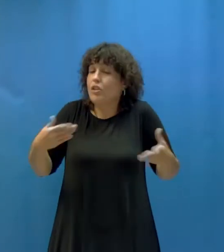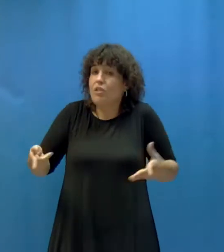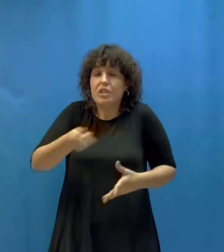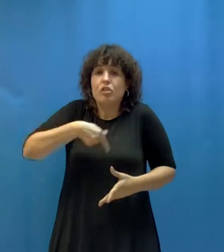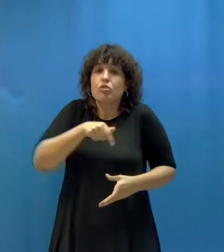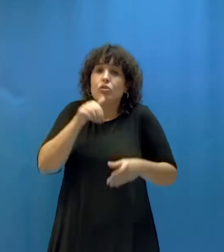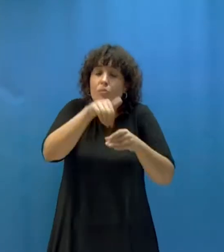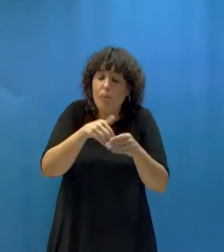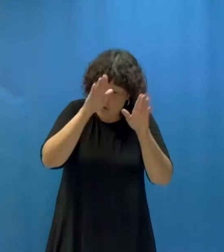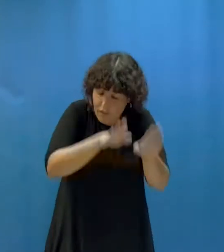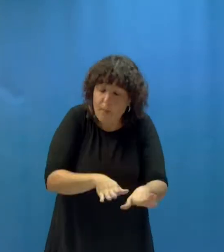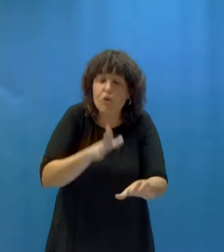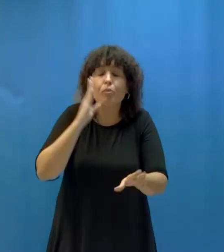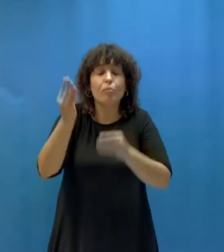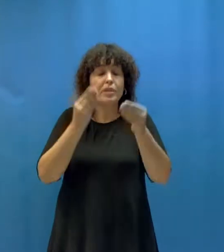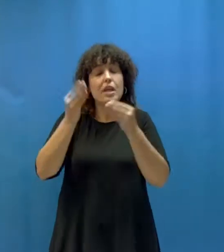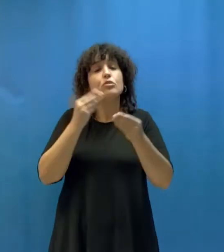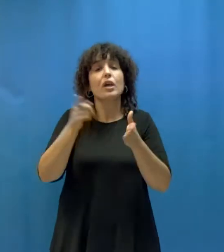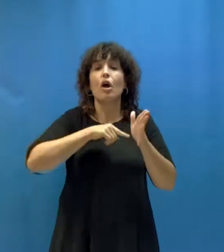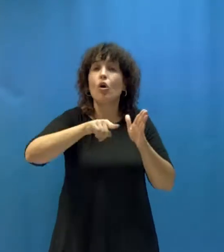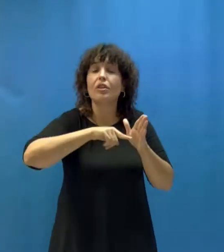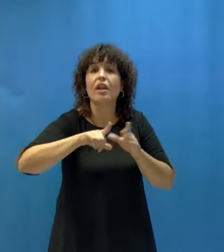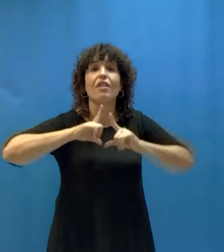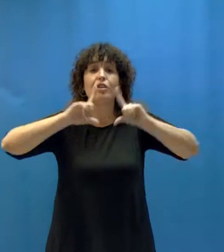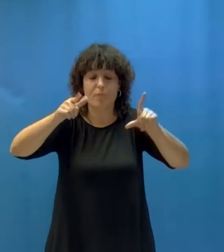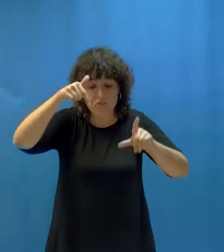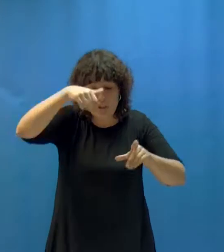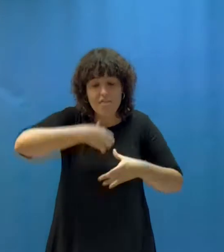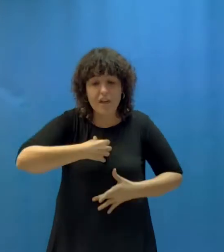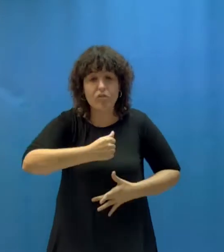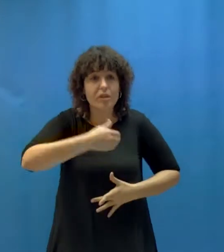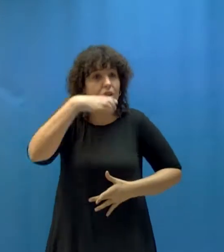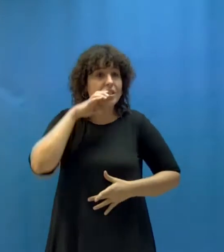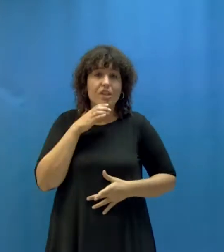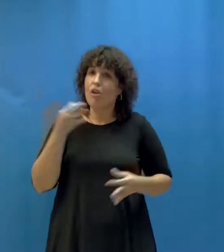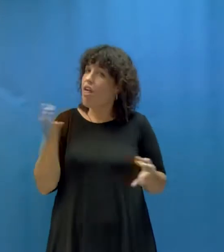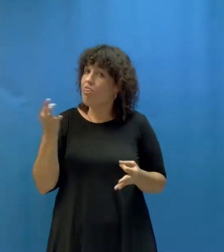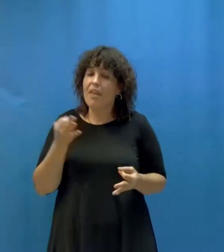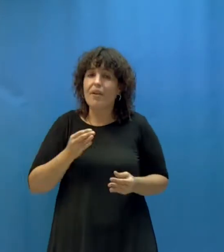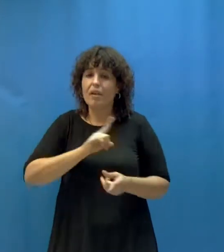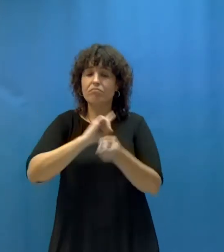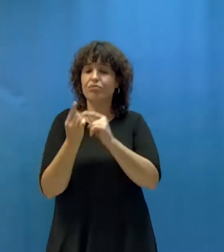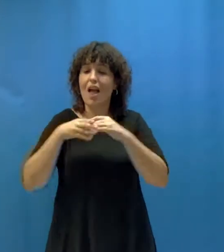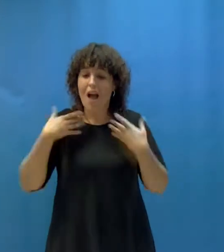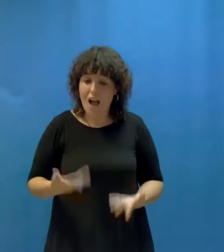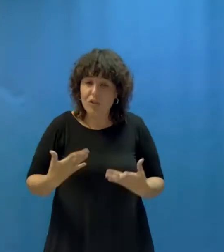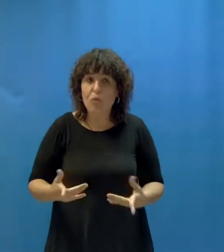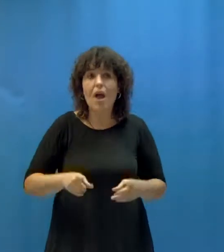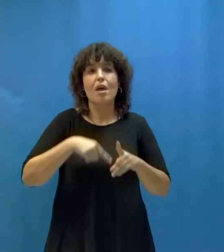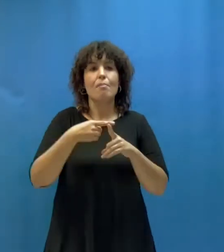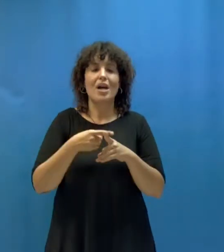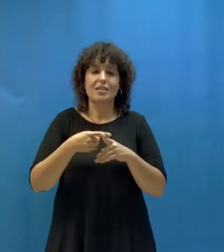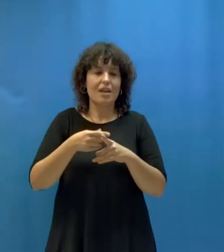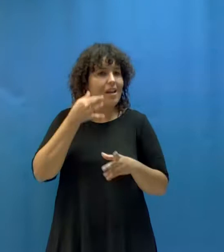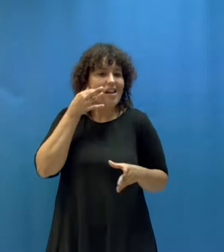ordenança, perquè creiem que l'ordenança de guards de l'Ajuntament de Castelló necessita ser actualitzada i necessita ajustar-se a la realitat